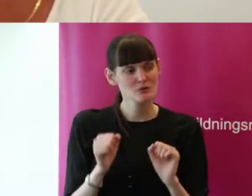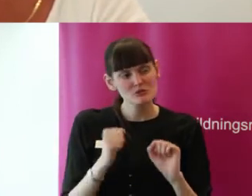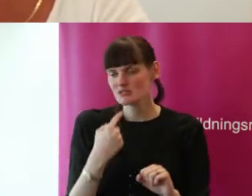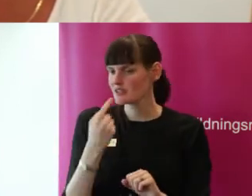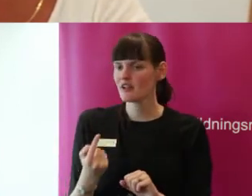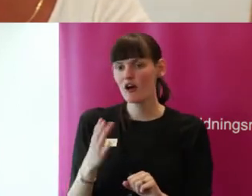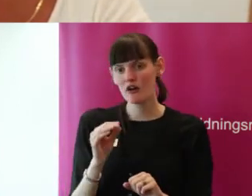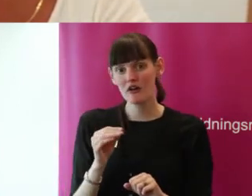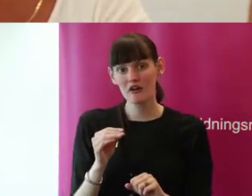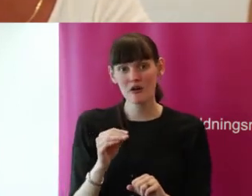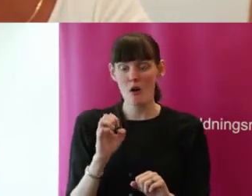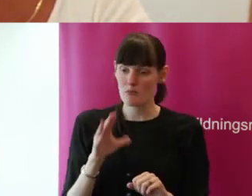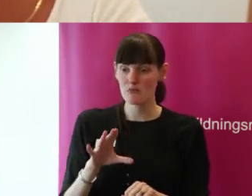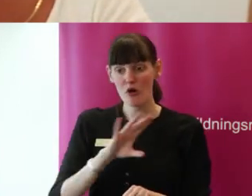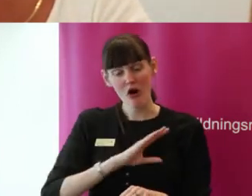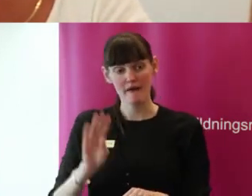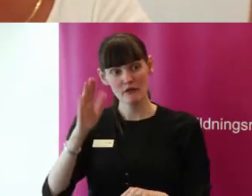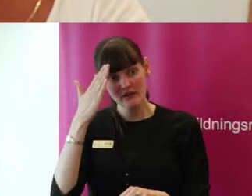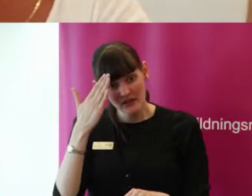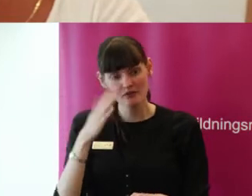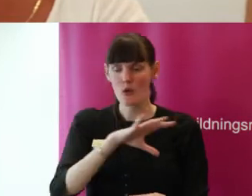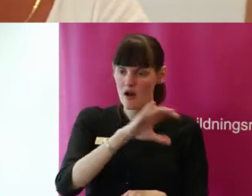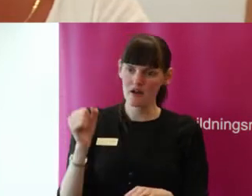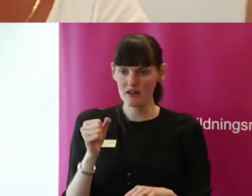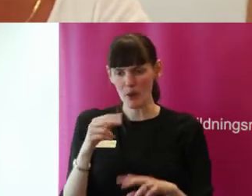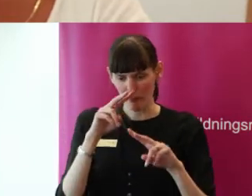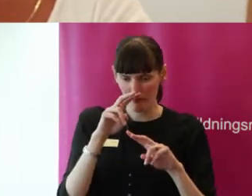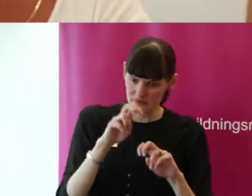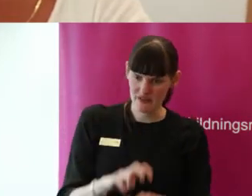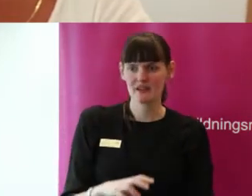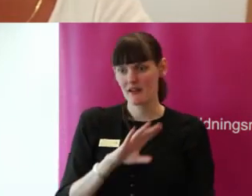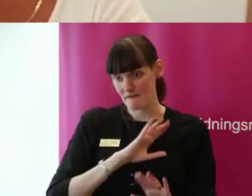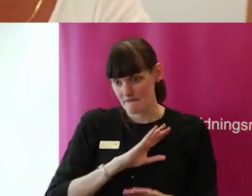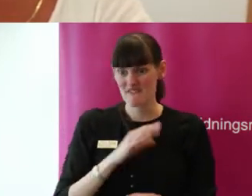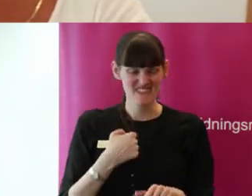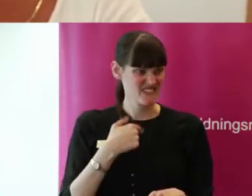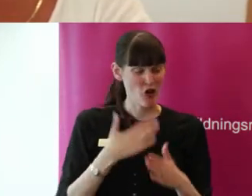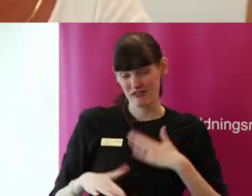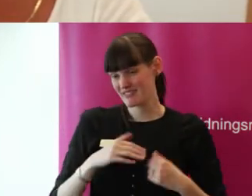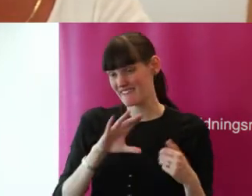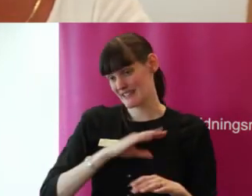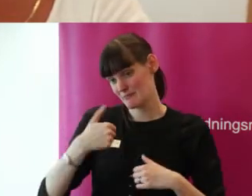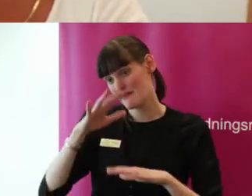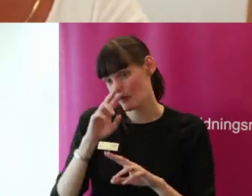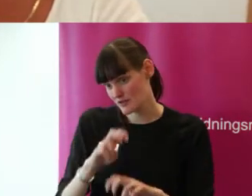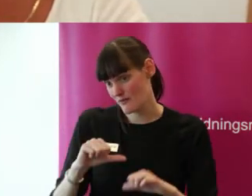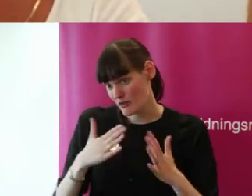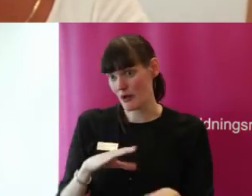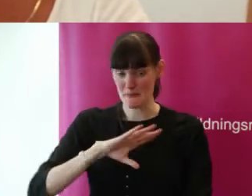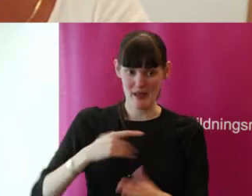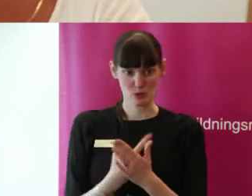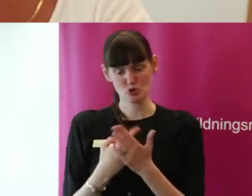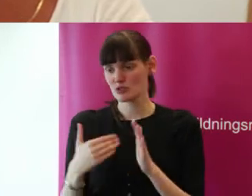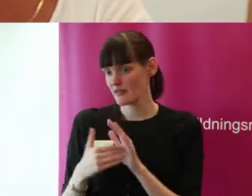den erfarenhet och de utvärderingar som är gjorda, även om vi skulle önska att vi hade mer forskning, ren forskningsresurser också,